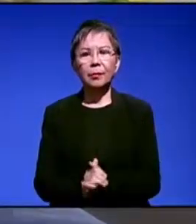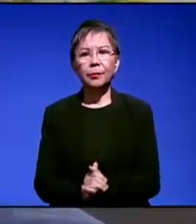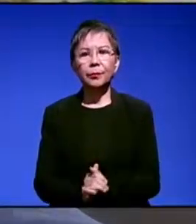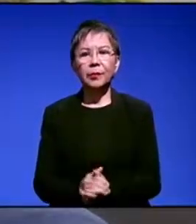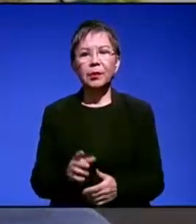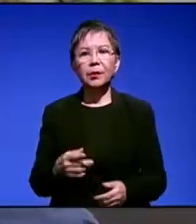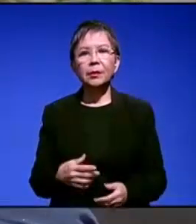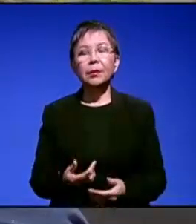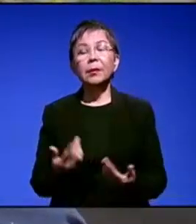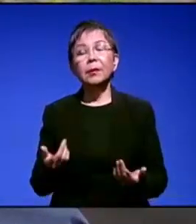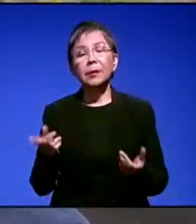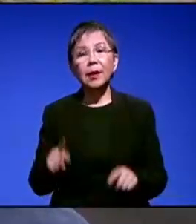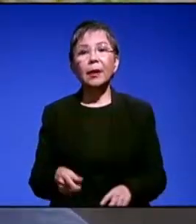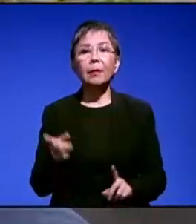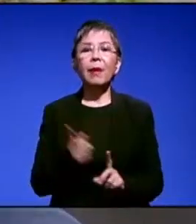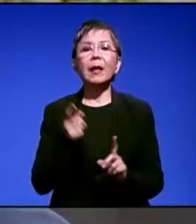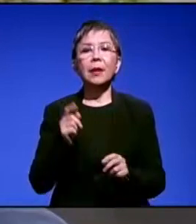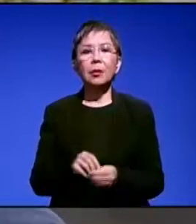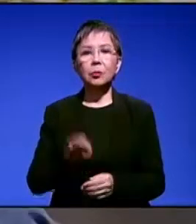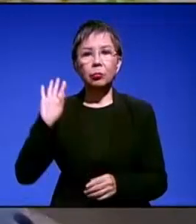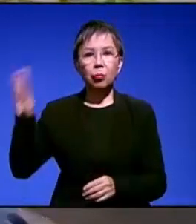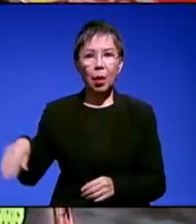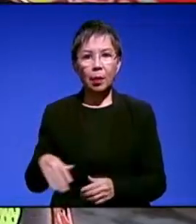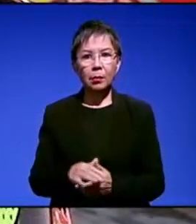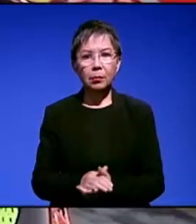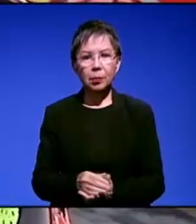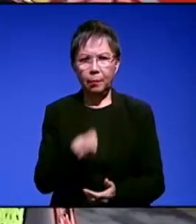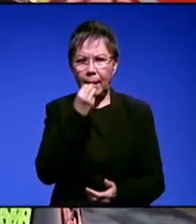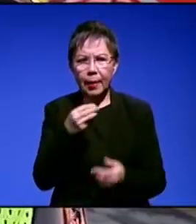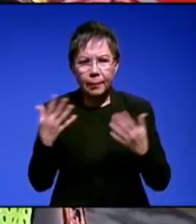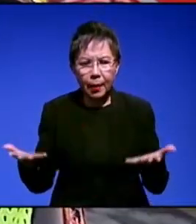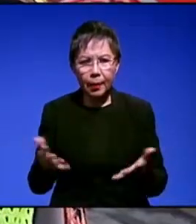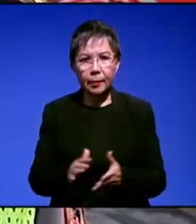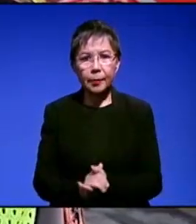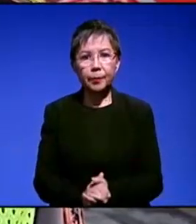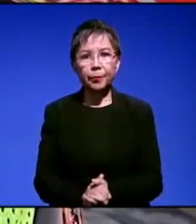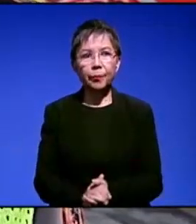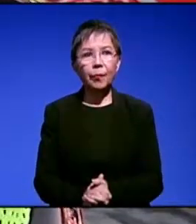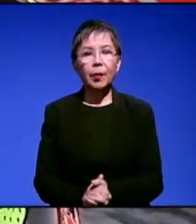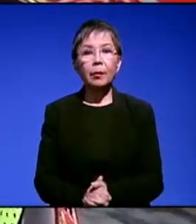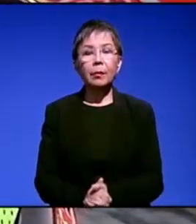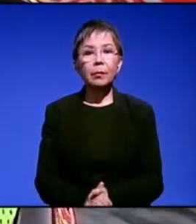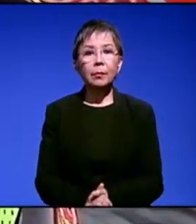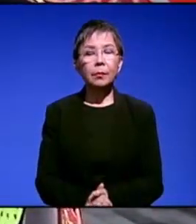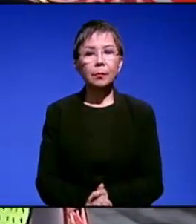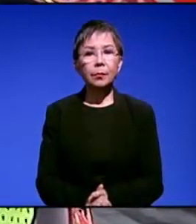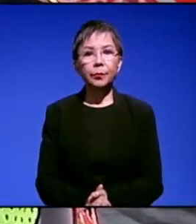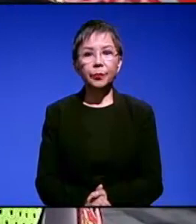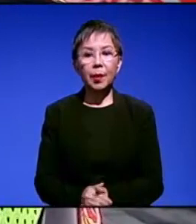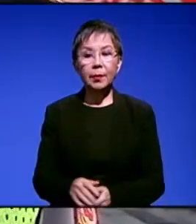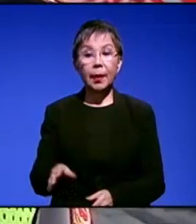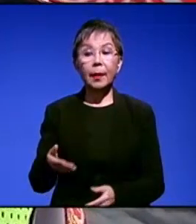kan, dari berantar selama sampai lebaran kan udah makan juga ya. Diberantakan turun dari mobil,